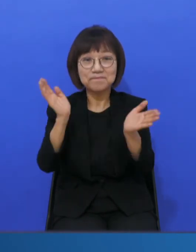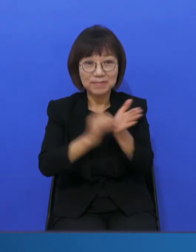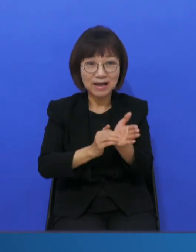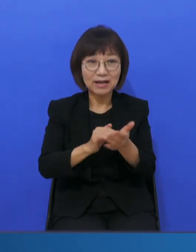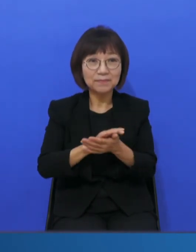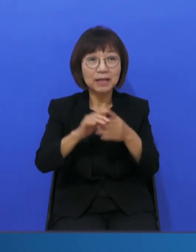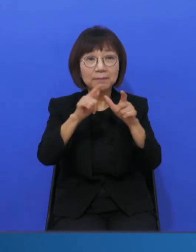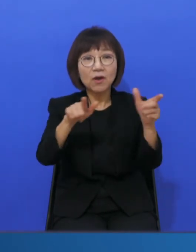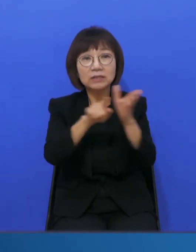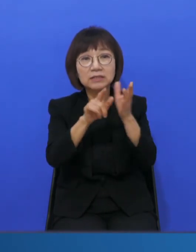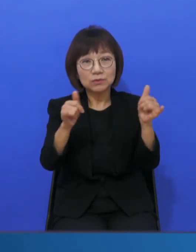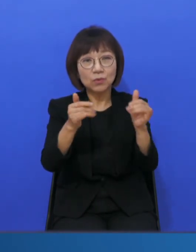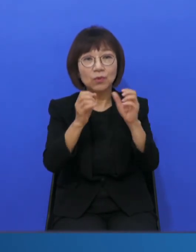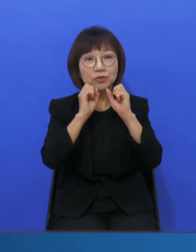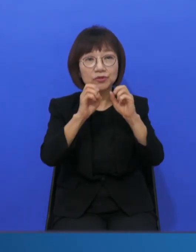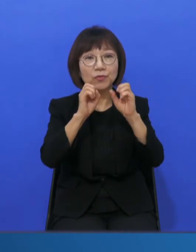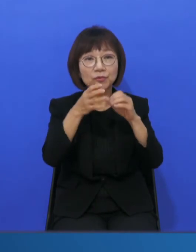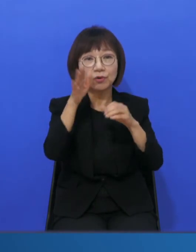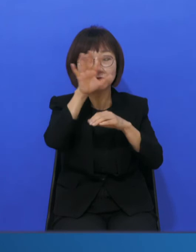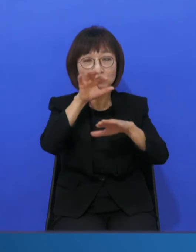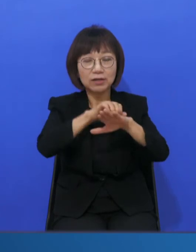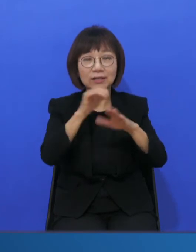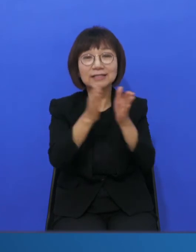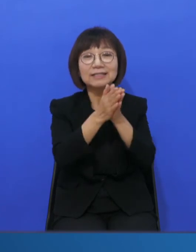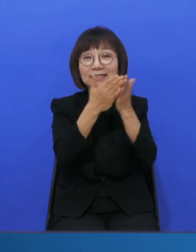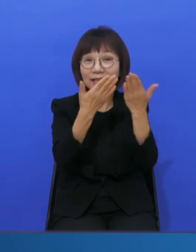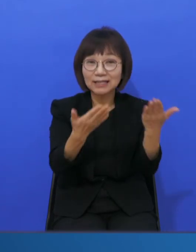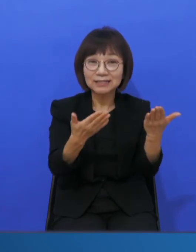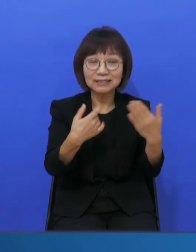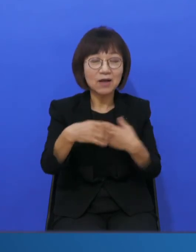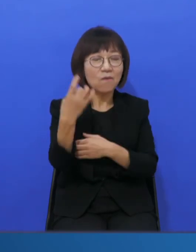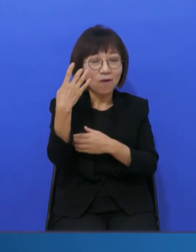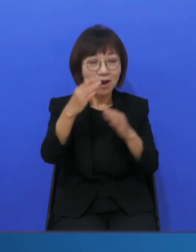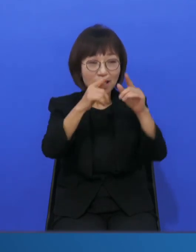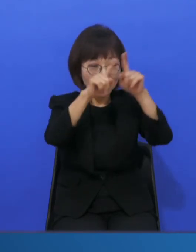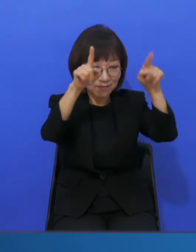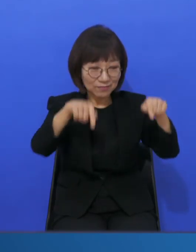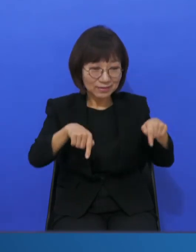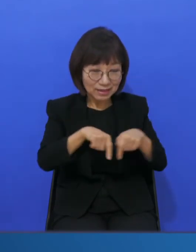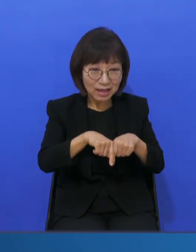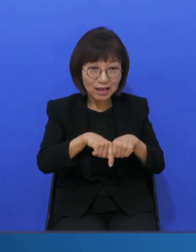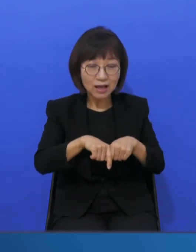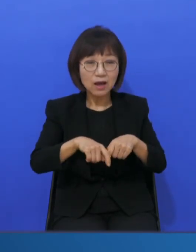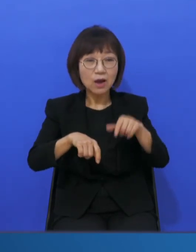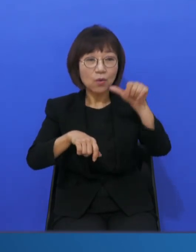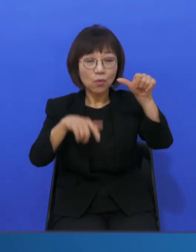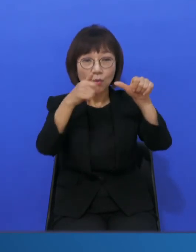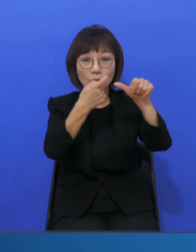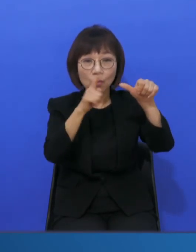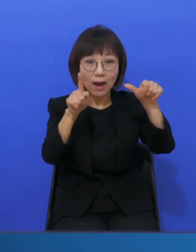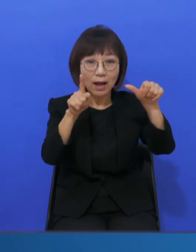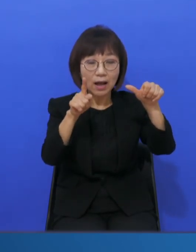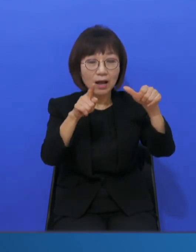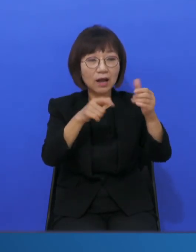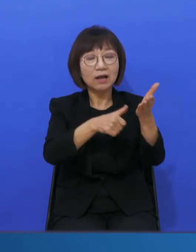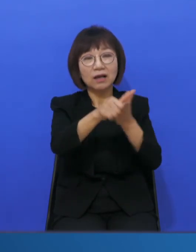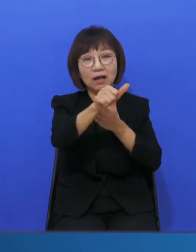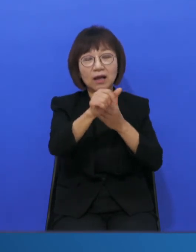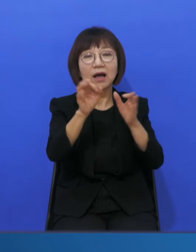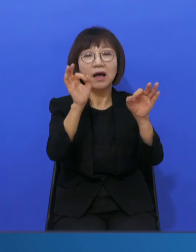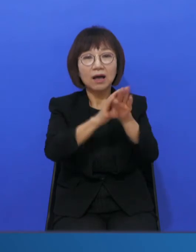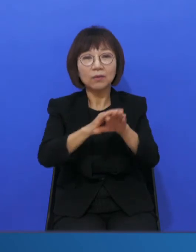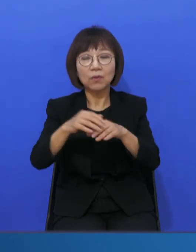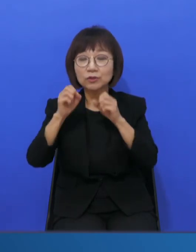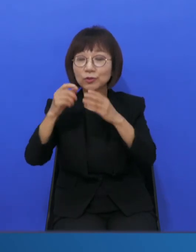읽을 전도훈련 교재는 직전판의 경우 기존에 있던 5과 관계전도가 없어지고 전도체험이라는 내용이